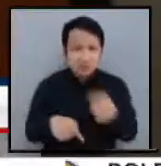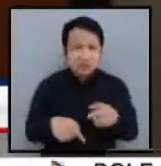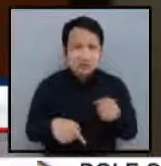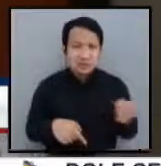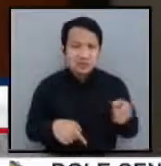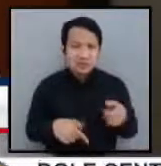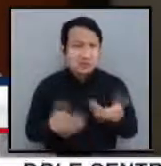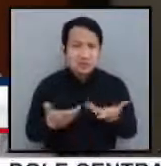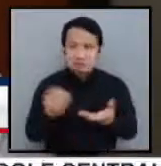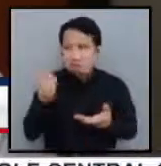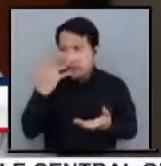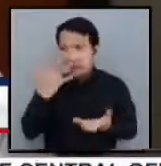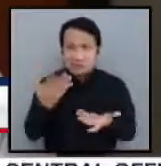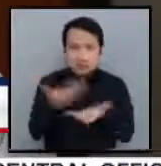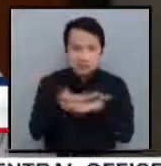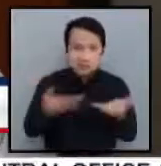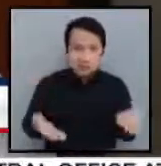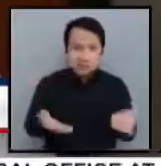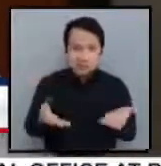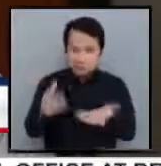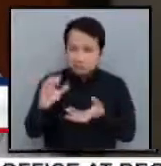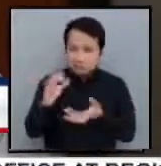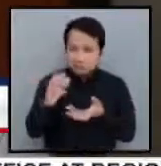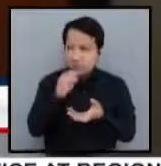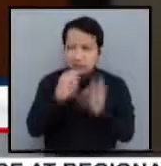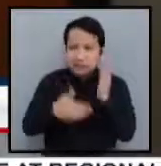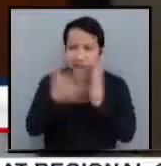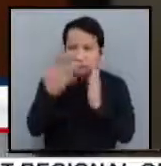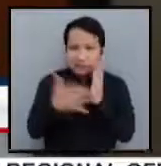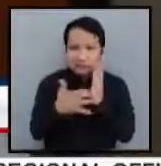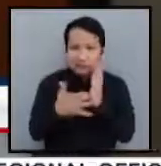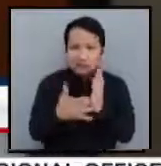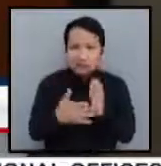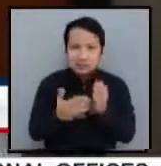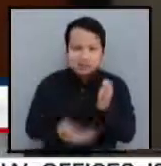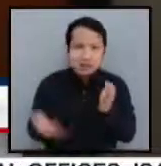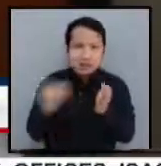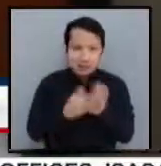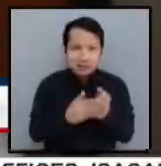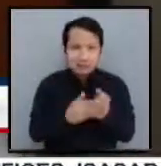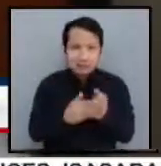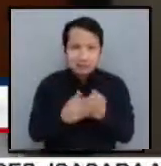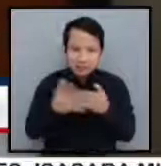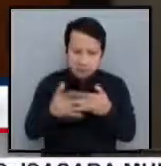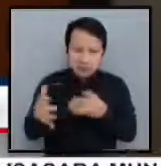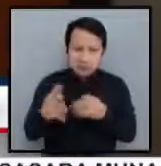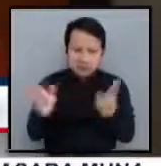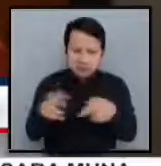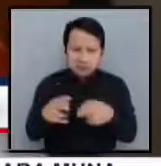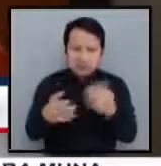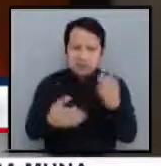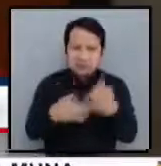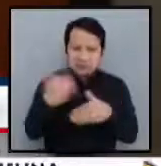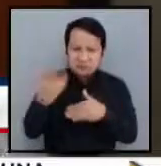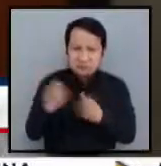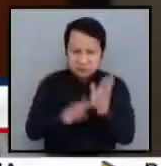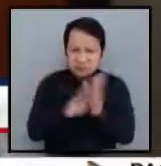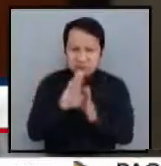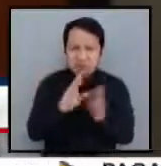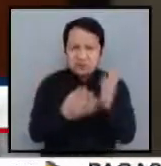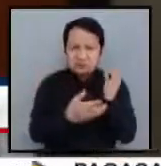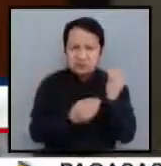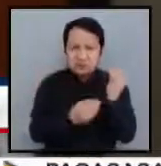mo. Usually, mag-upgrade at mag-upgrade ka rin. Basta tuloy-tuloy lang. Kung wala mang